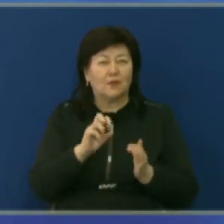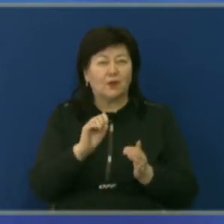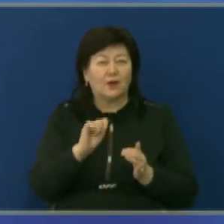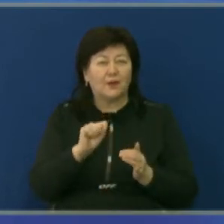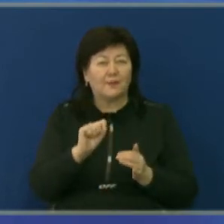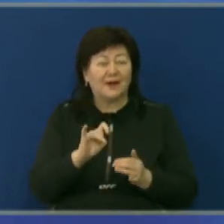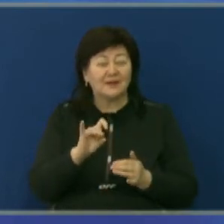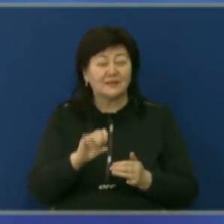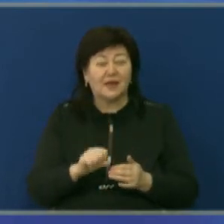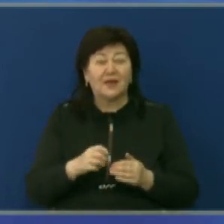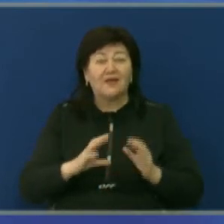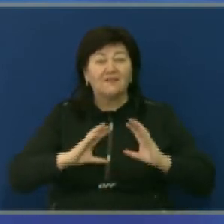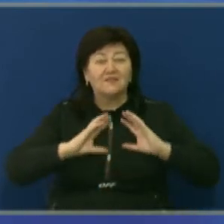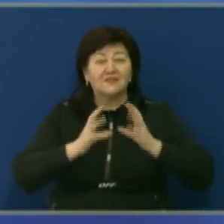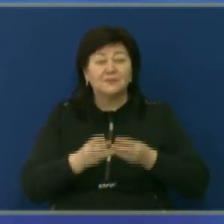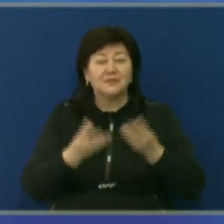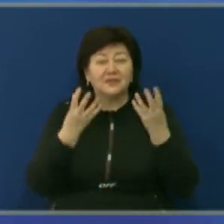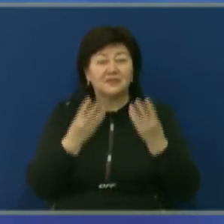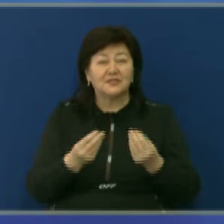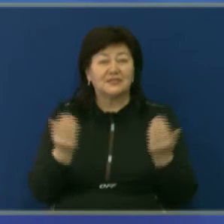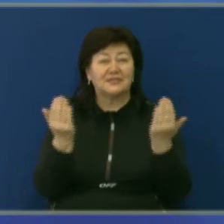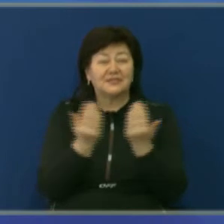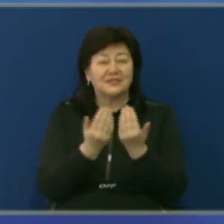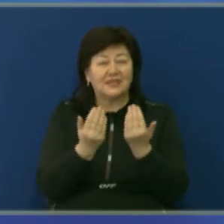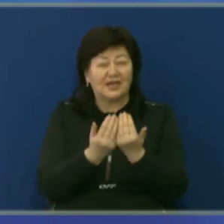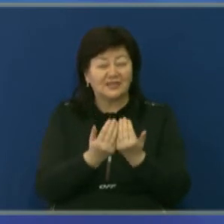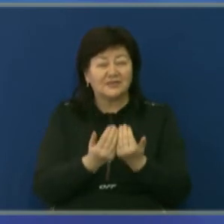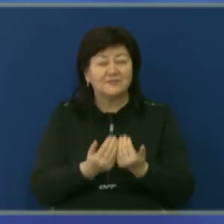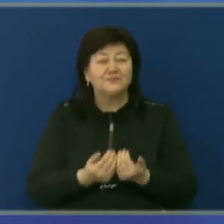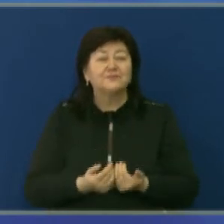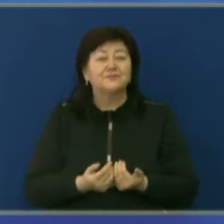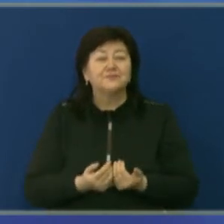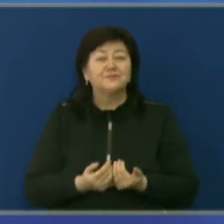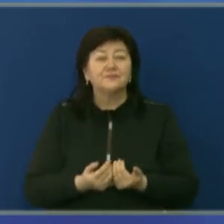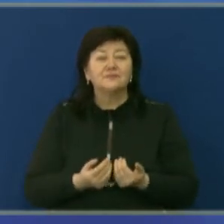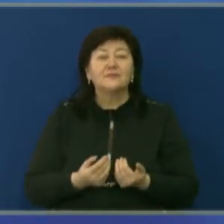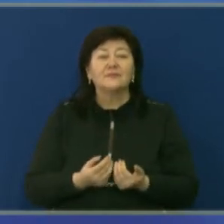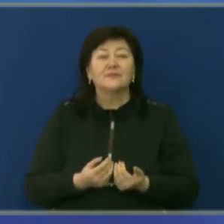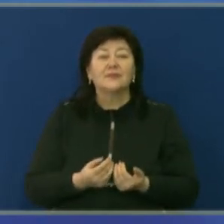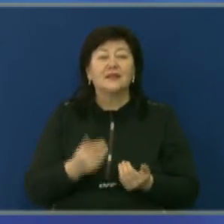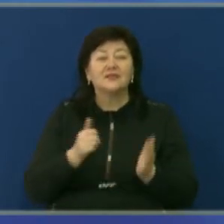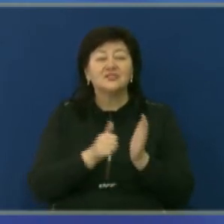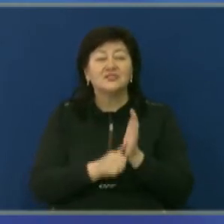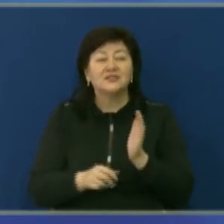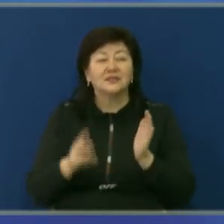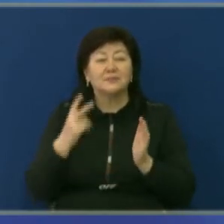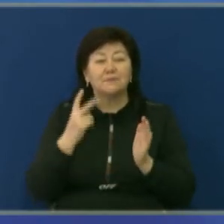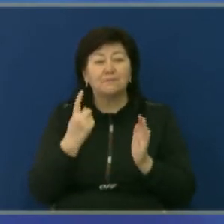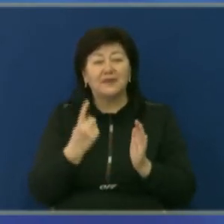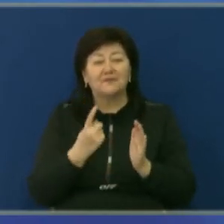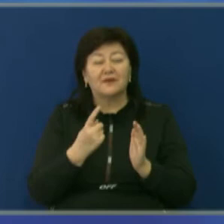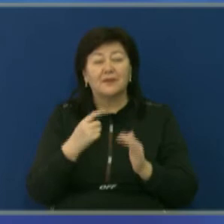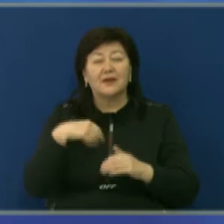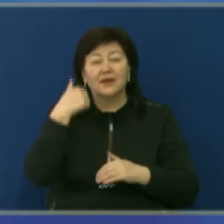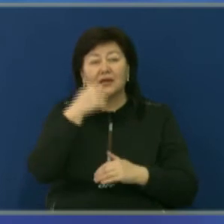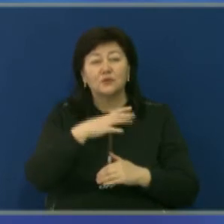день театра. Эта дата была утверждена 9-м конгрессом Международного театрального института в 1961 году.